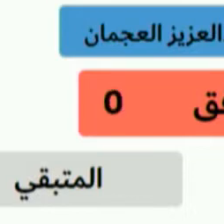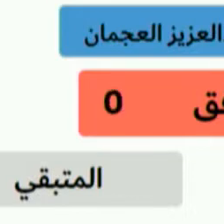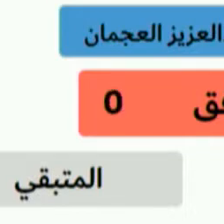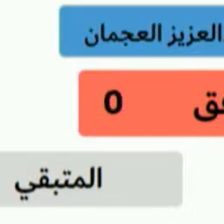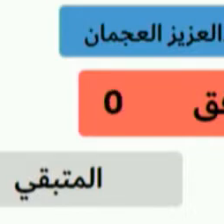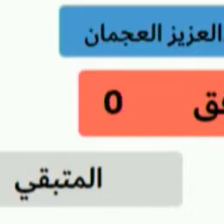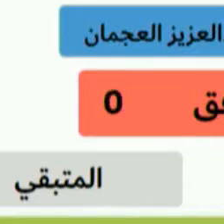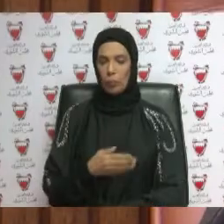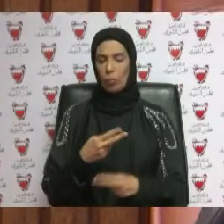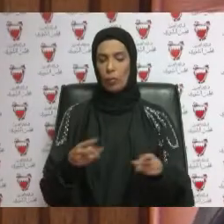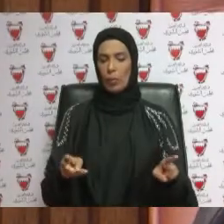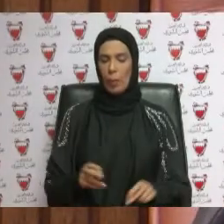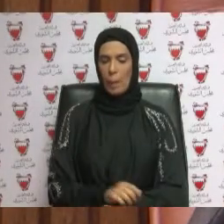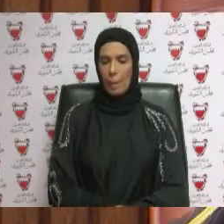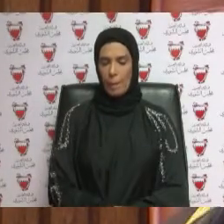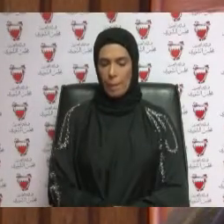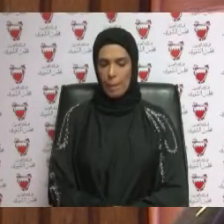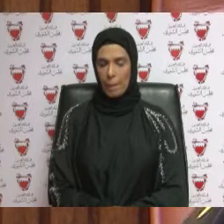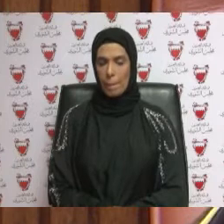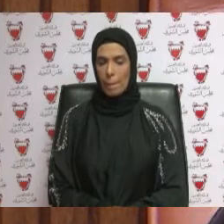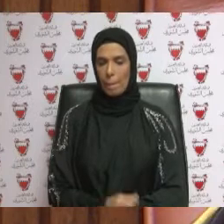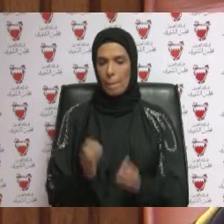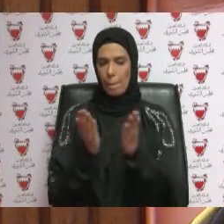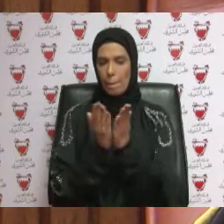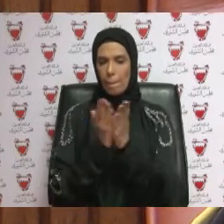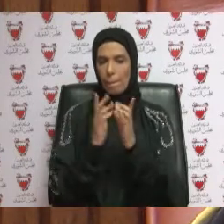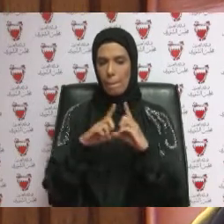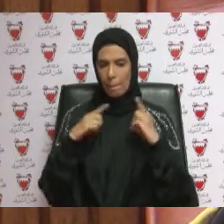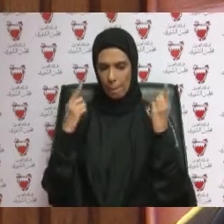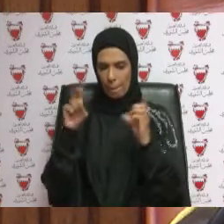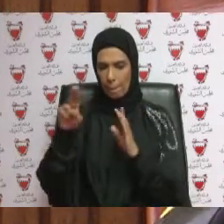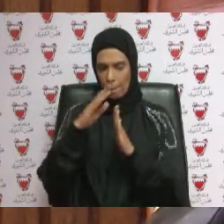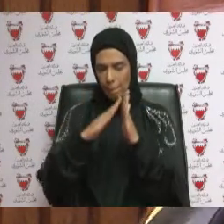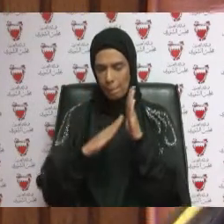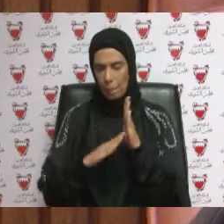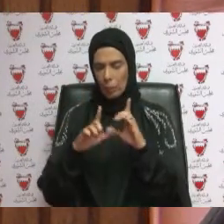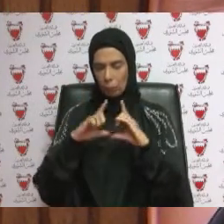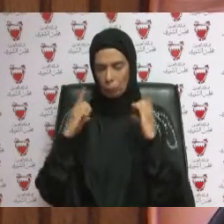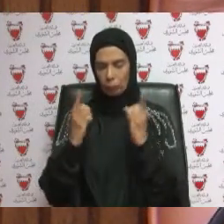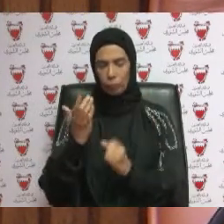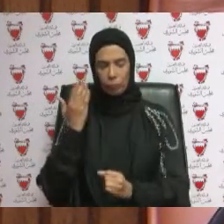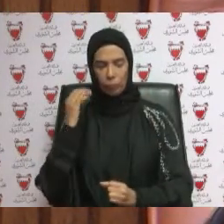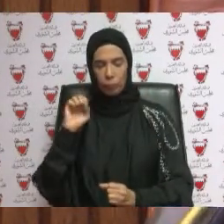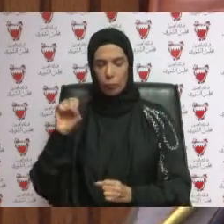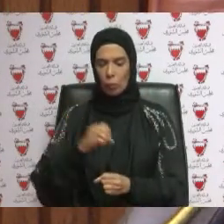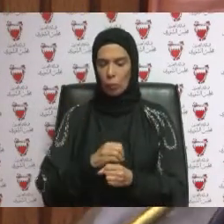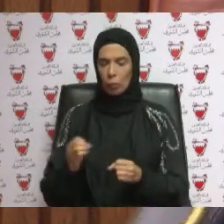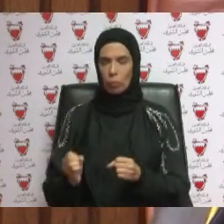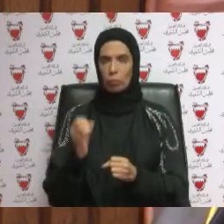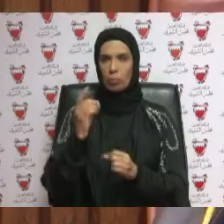أغلبية موافقة. تفضلي. تدارست اللجنة تقرير اللجنة السابقة بشأن مشروع